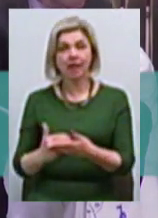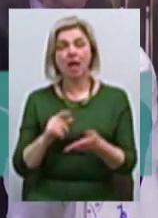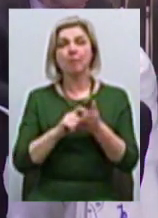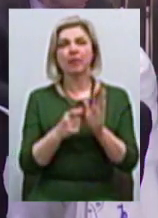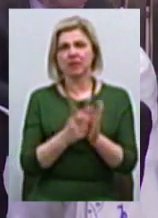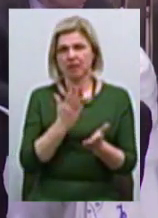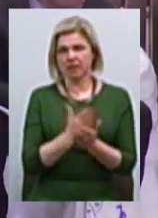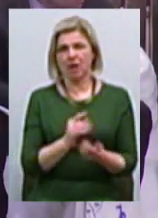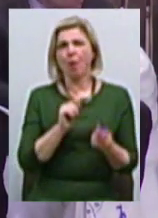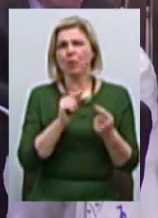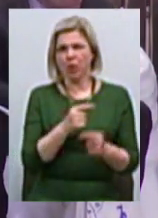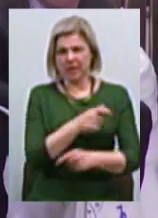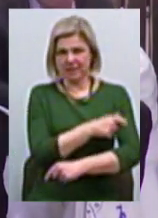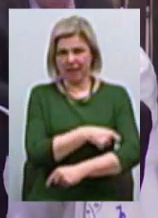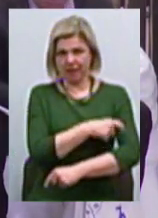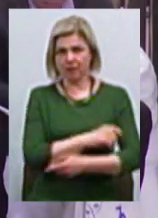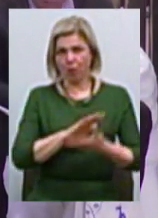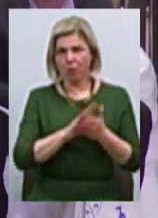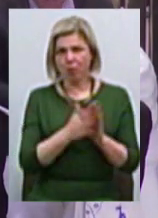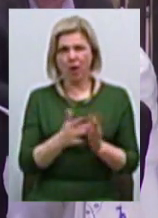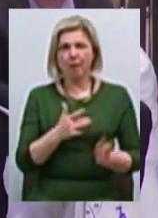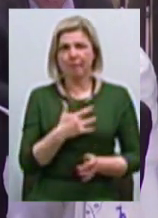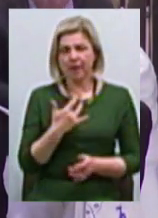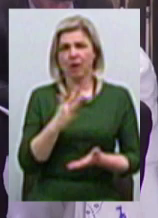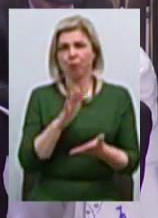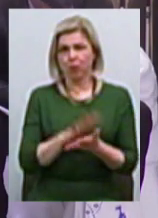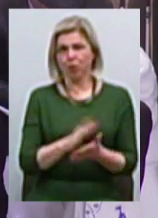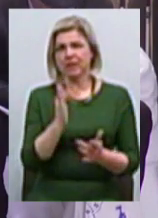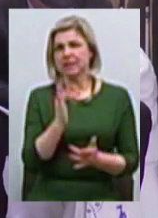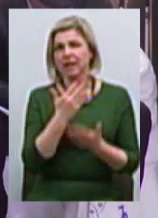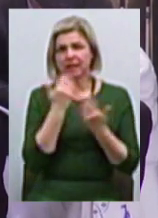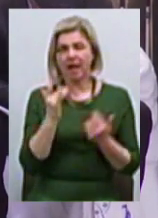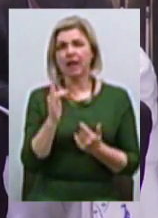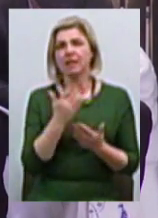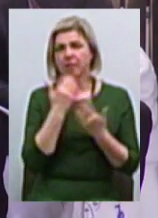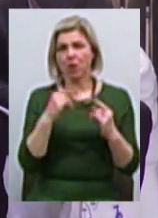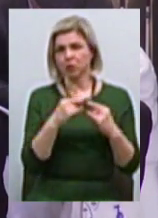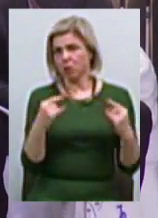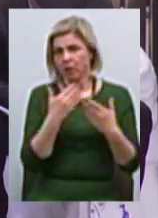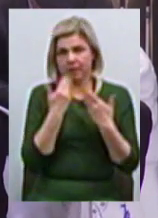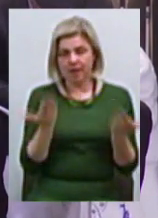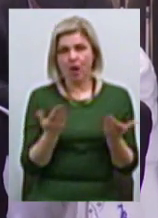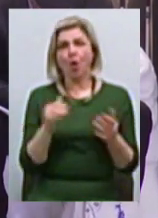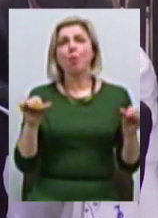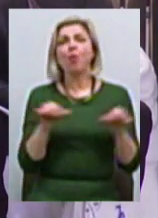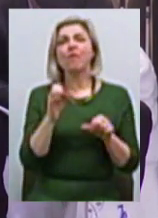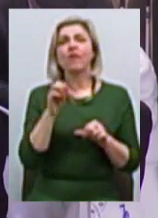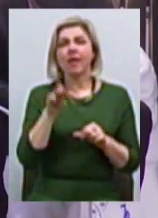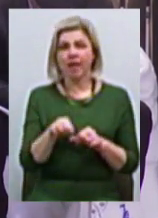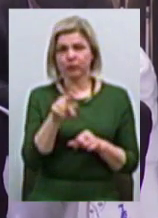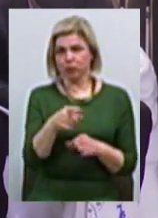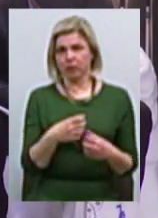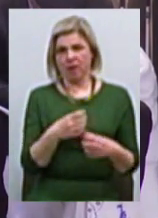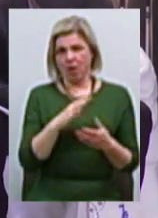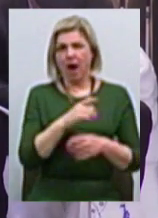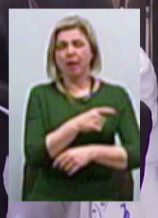знаходиться в антисанітарних умовах. Пил, бруд, стільців немає, крісел немає, столів немає. Буфет, який тут знаходиться, в